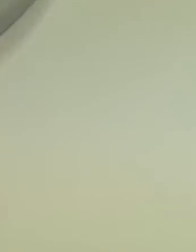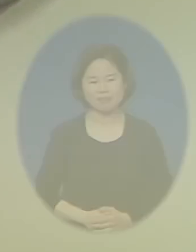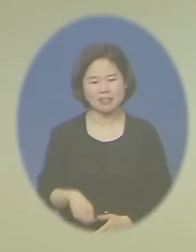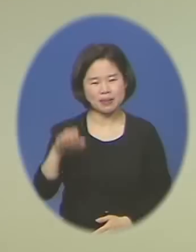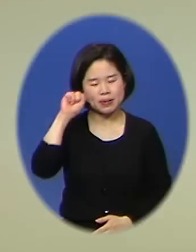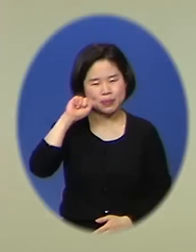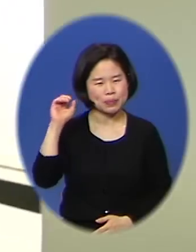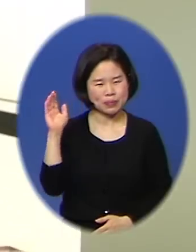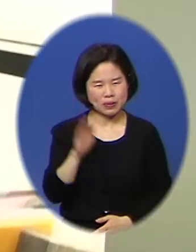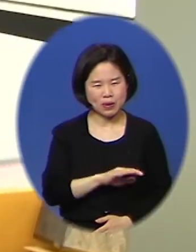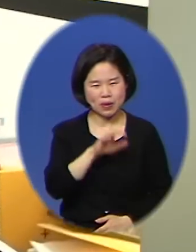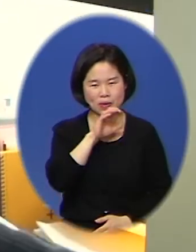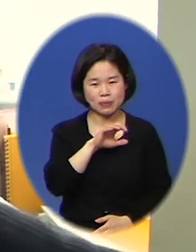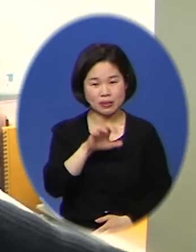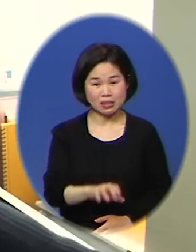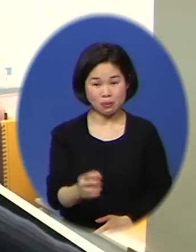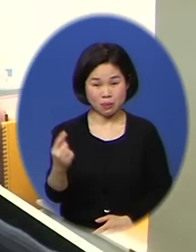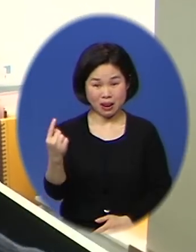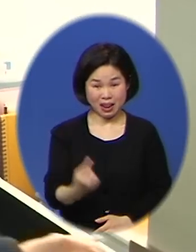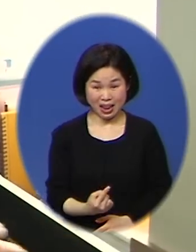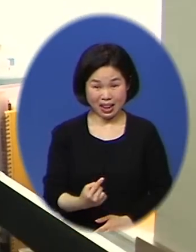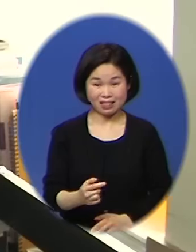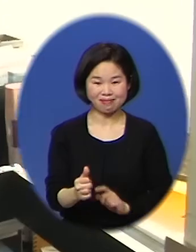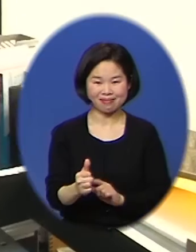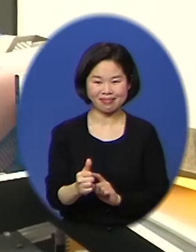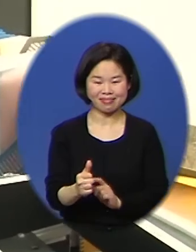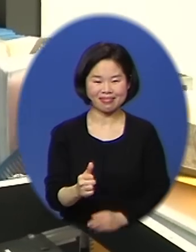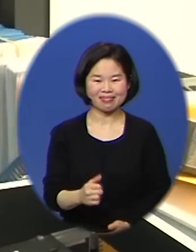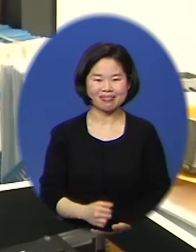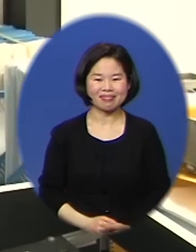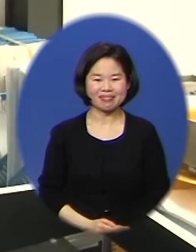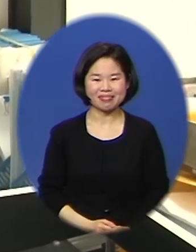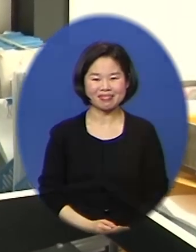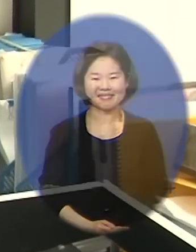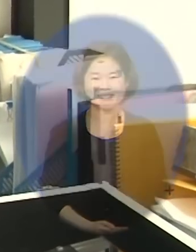일찍부터 연습실에 나온 민휘 씨.